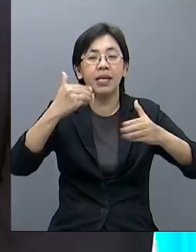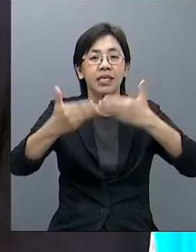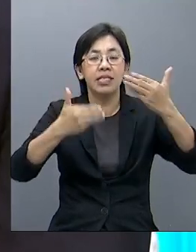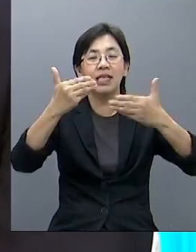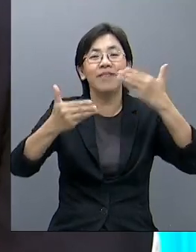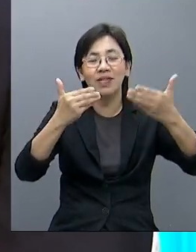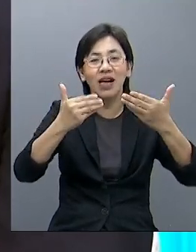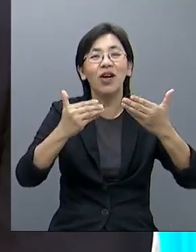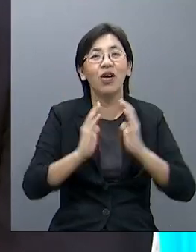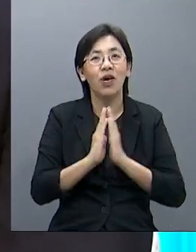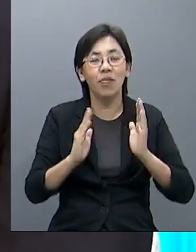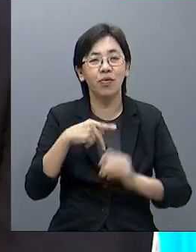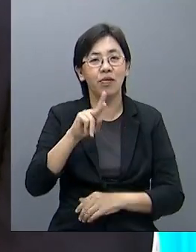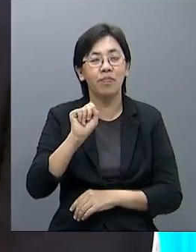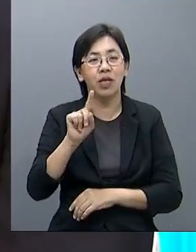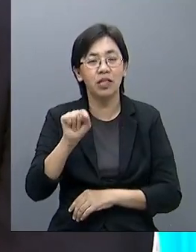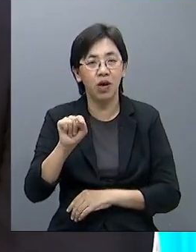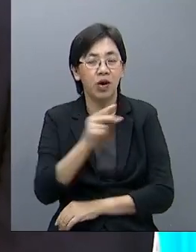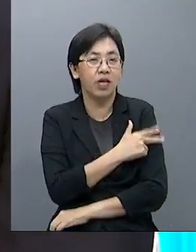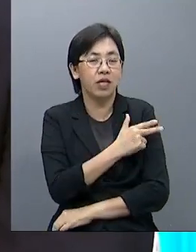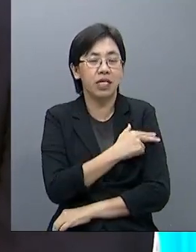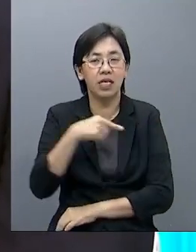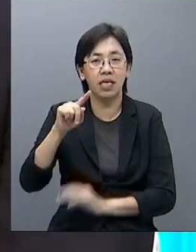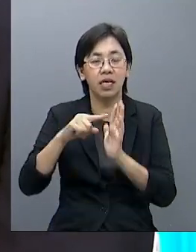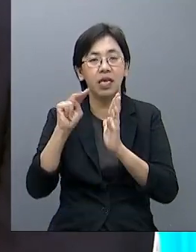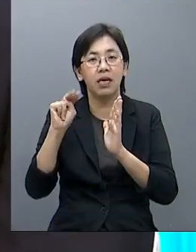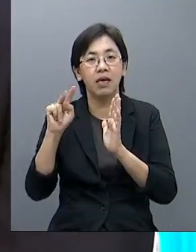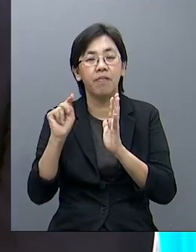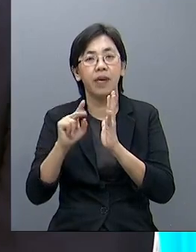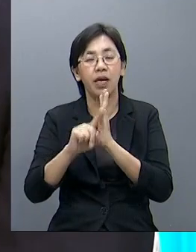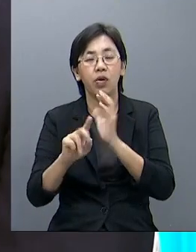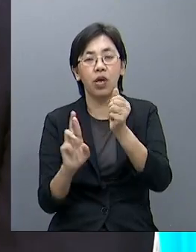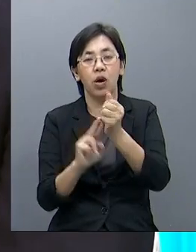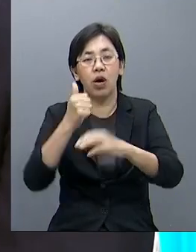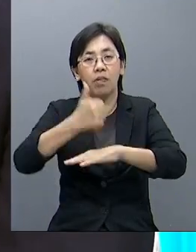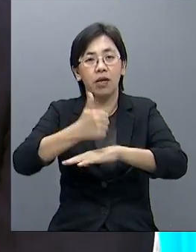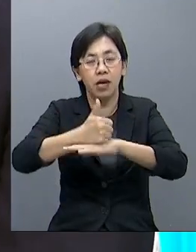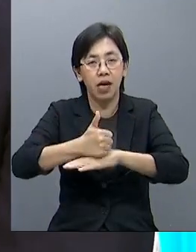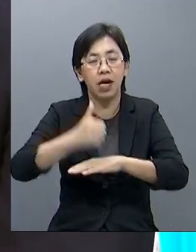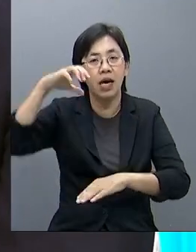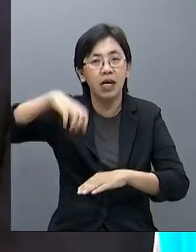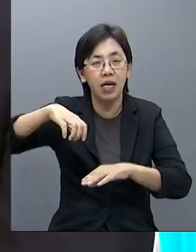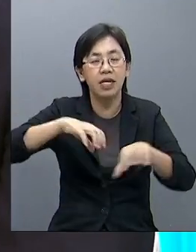ขอๆหคุณ ถ้านผู้ช่วยศัตราจารณ tahunศรแห ราชรถ ท่านรองฏิật Yun ครบ Liam